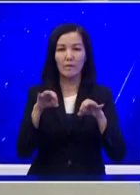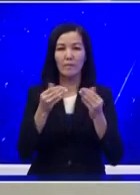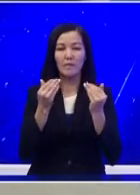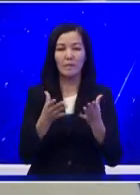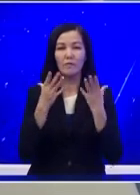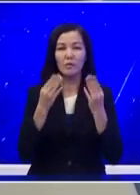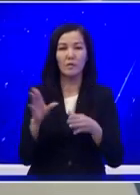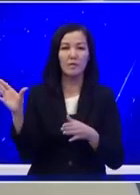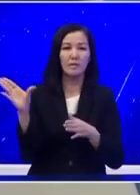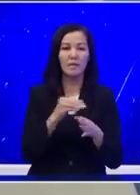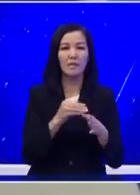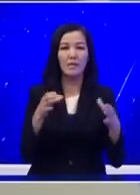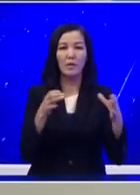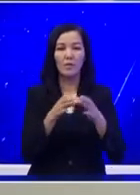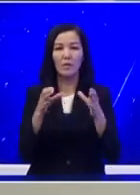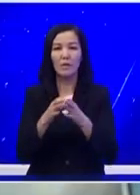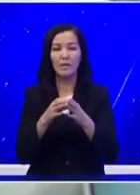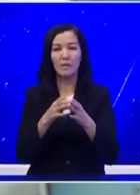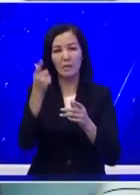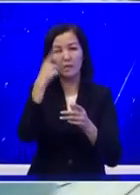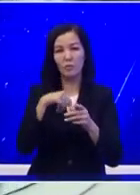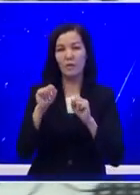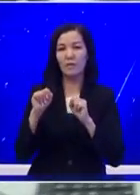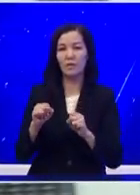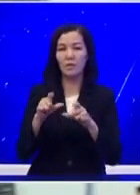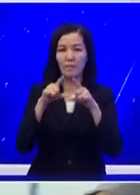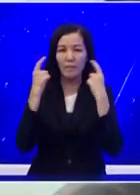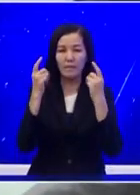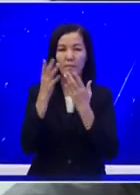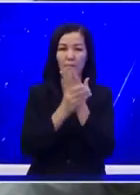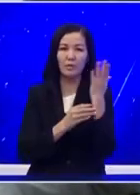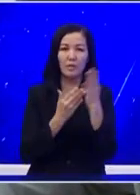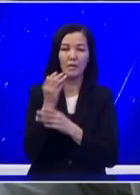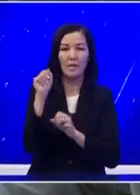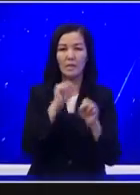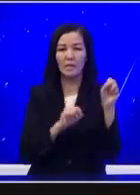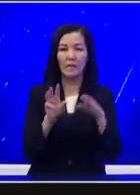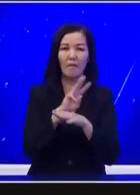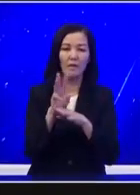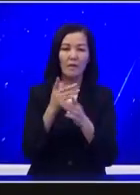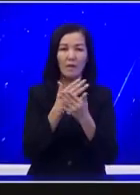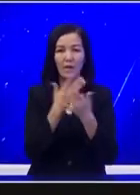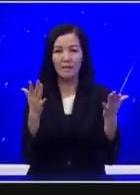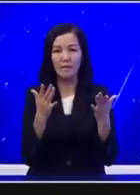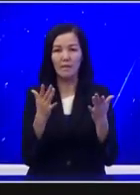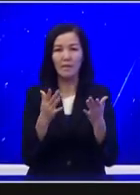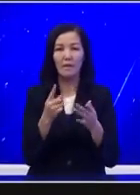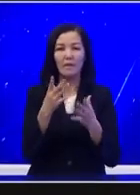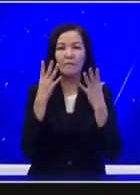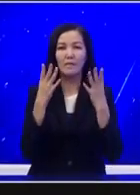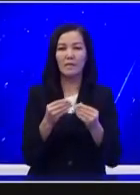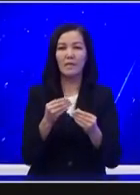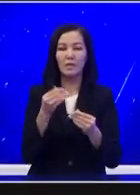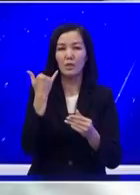все сотрудники укомплектованы средствами индивидуальной защиты, масками, перчатками и дезинфицирующими средствами. Отметим, в день на пульт